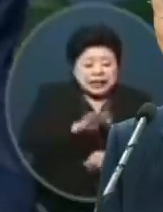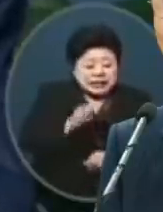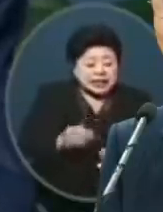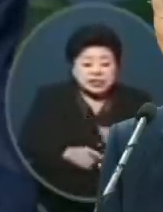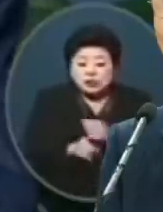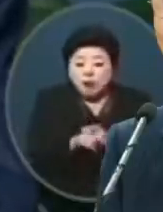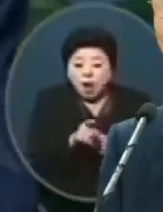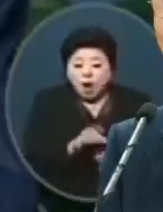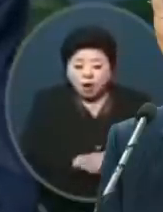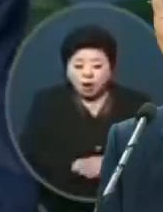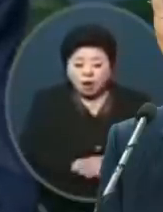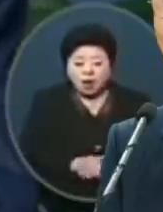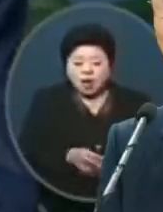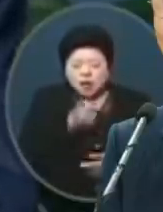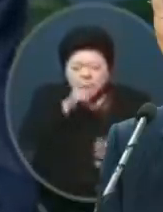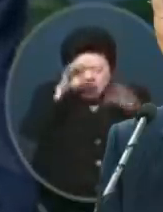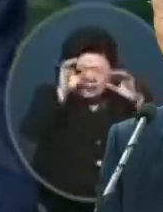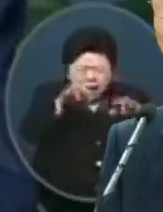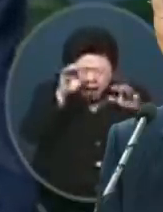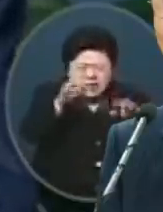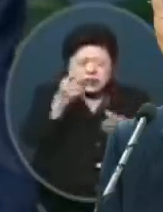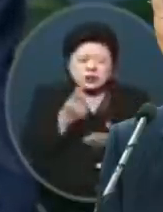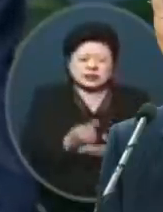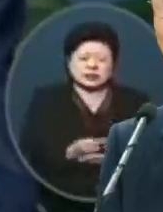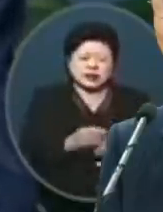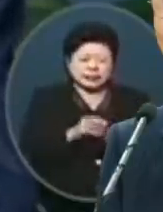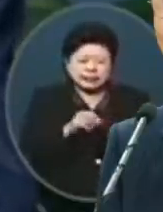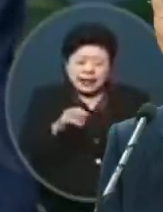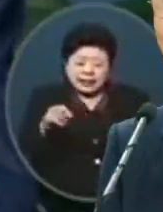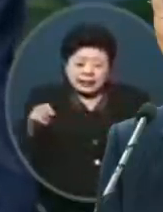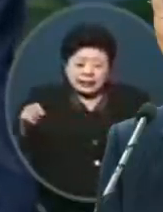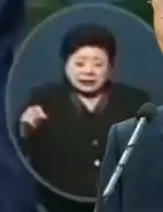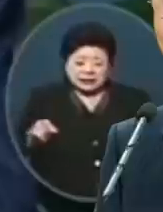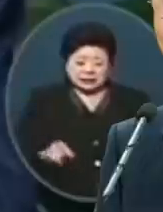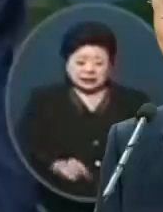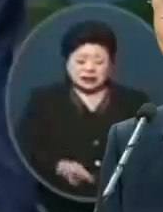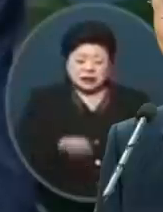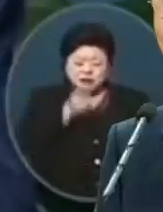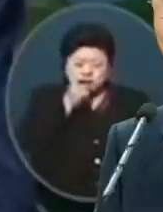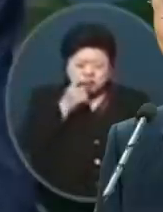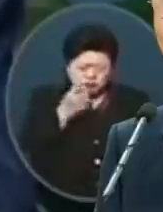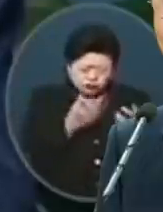하면 홍수가 나서 땅에